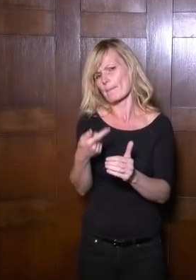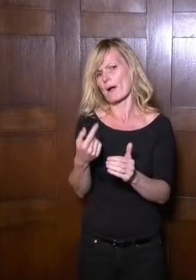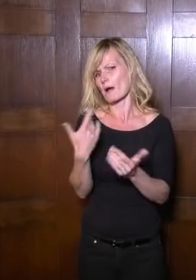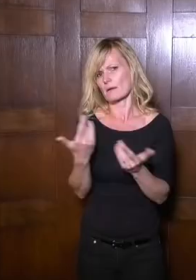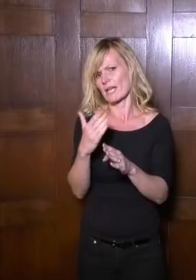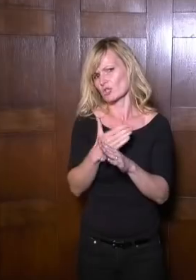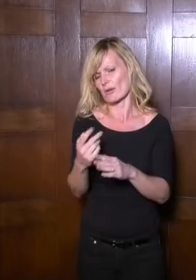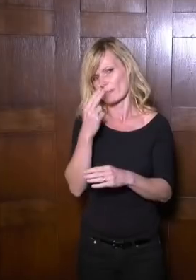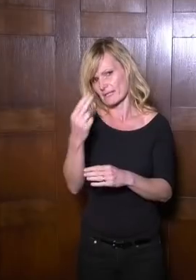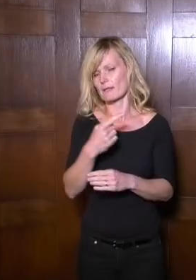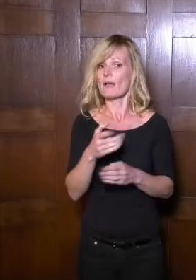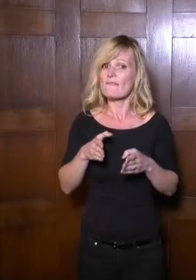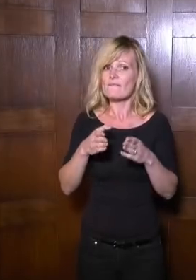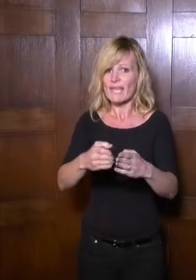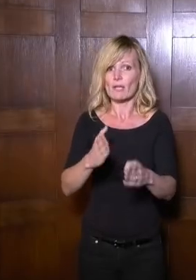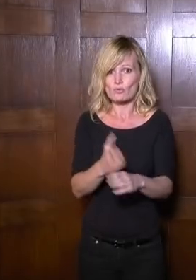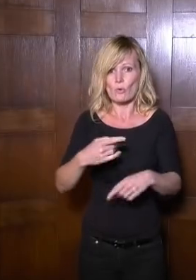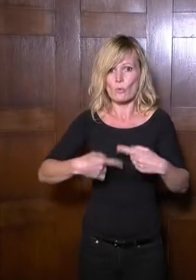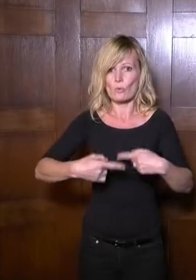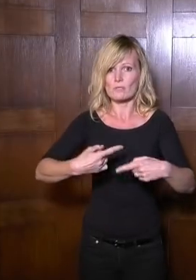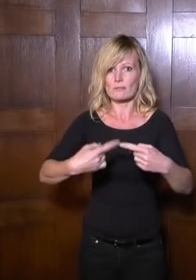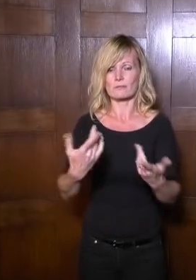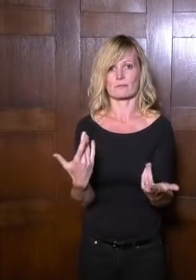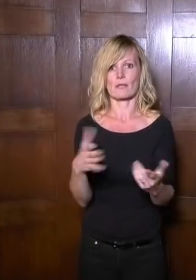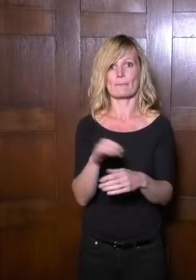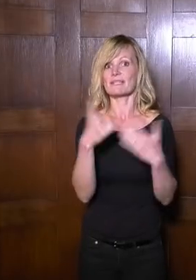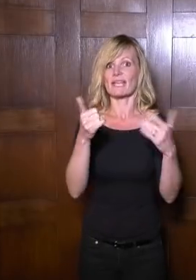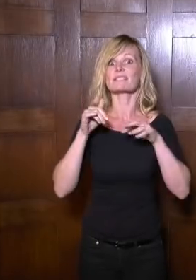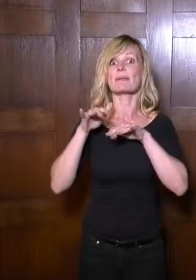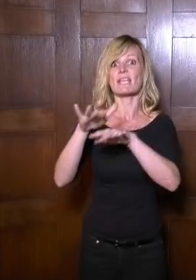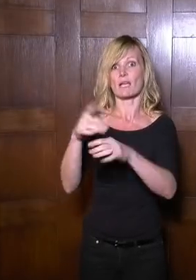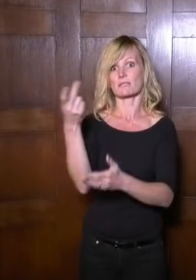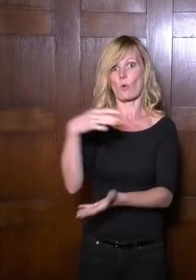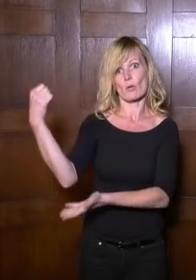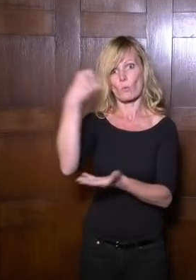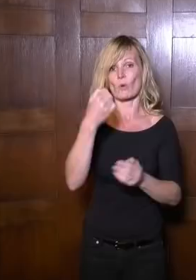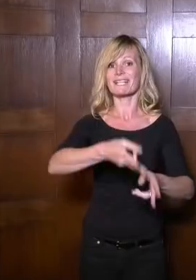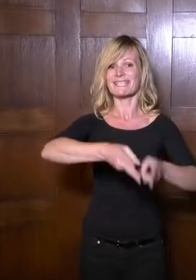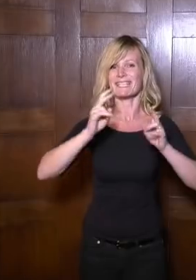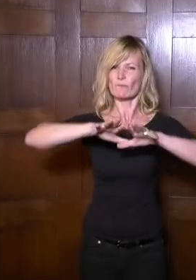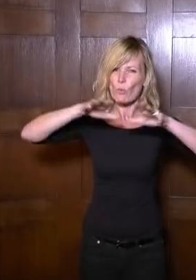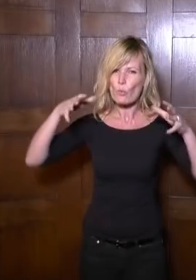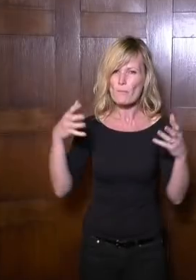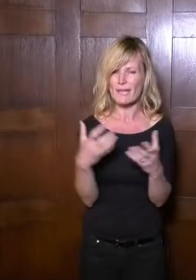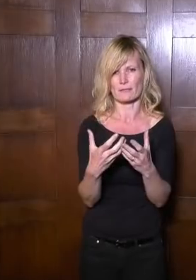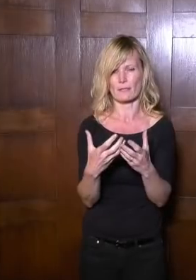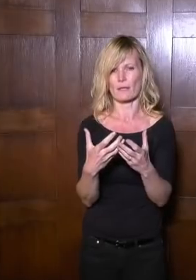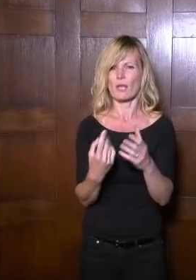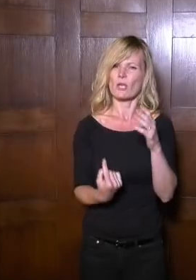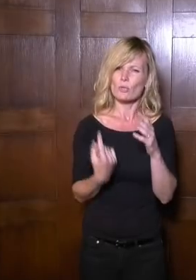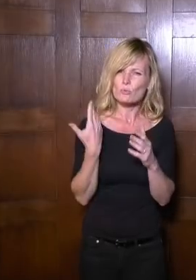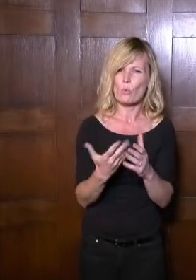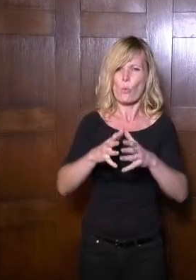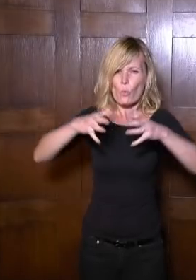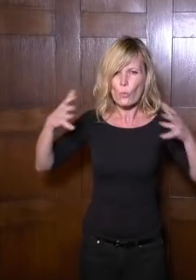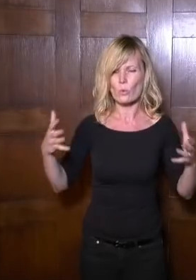Weg und wir machen das mit 6 Milliarden Euro, einem Kreditvolumen, was so gigantisch ist, dass wir uns das